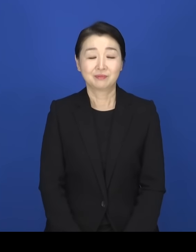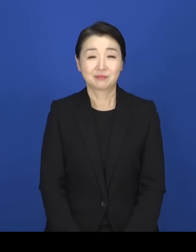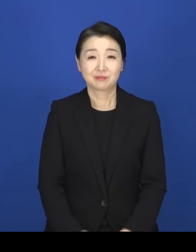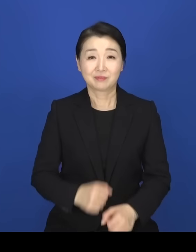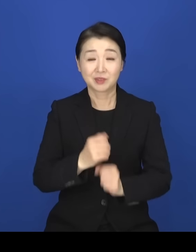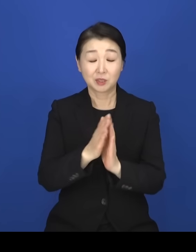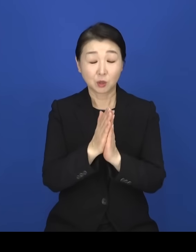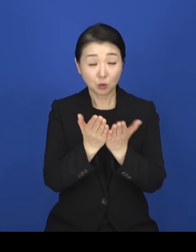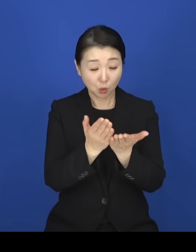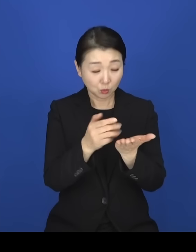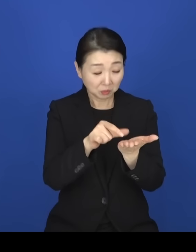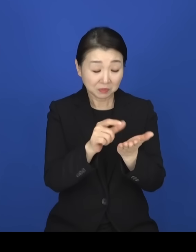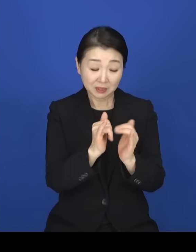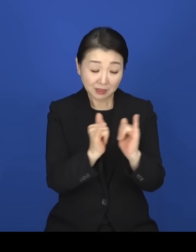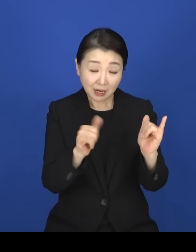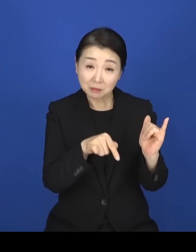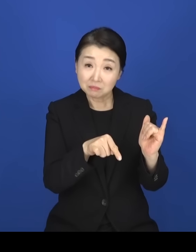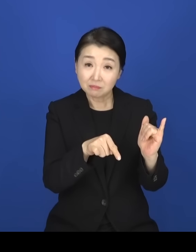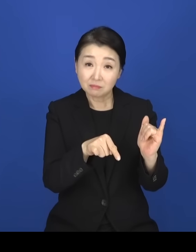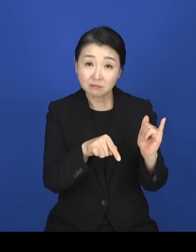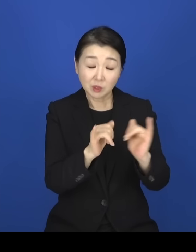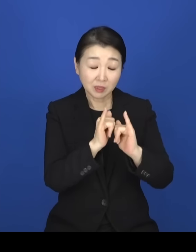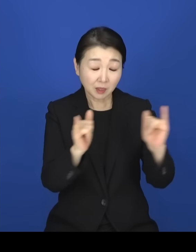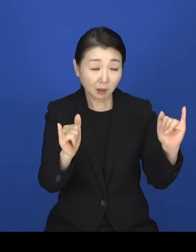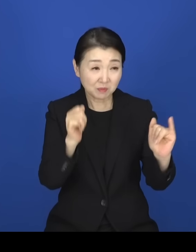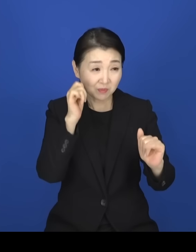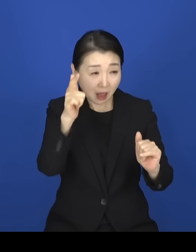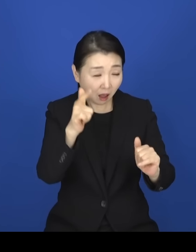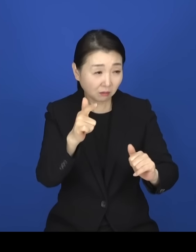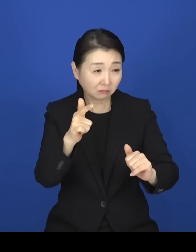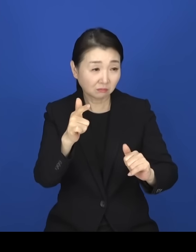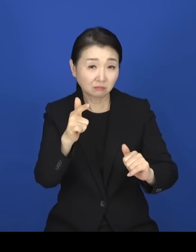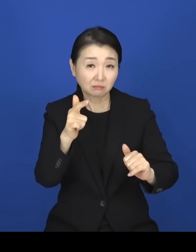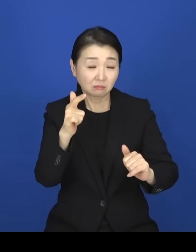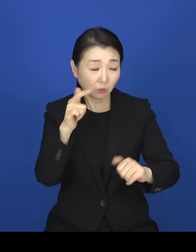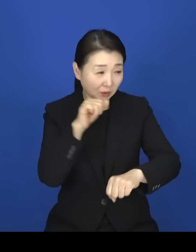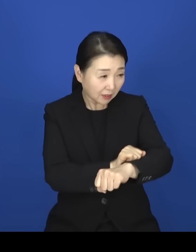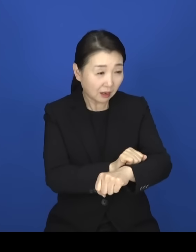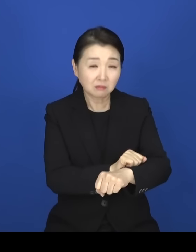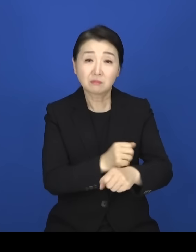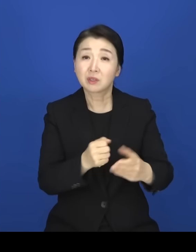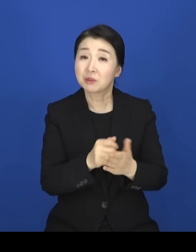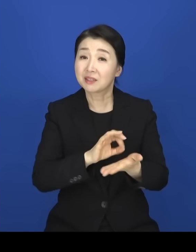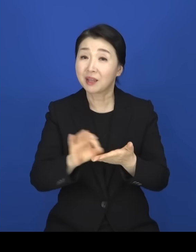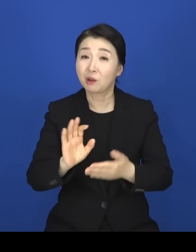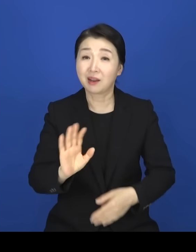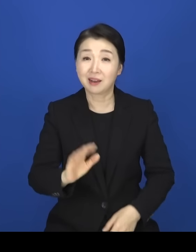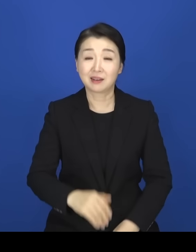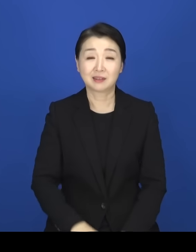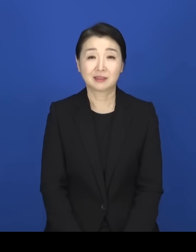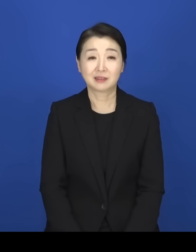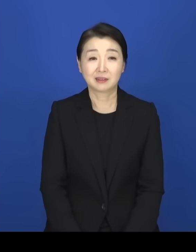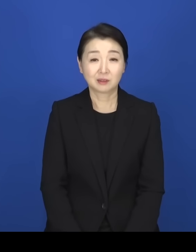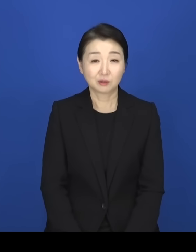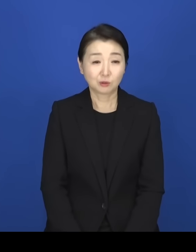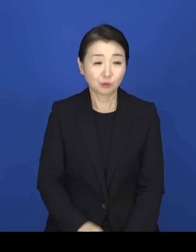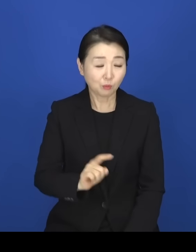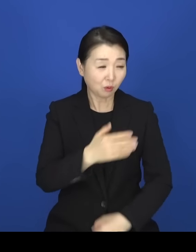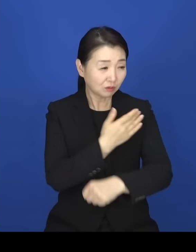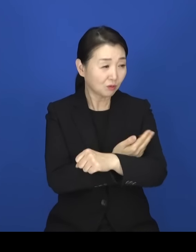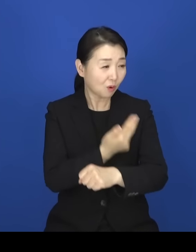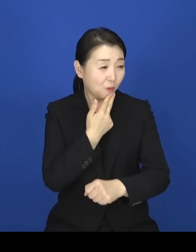속 인물들도 이 사람이 굉장히 뭐 탁월한 뭐가 있다고 해서 사용하신 게 아니라 예. 뭐 없는 상황에서